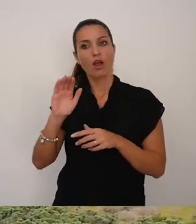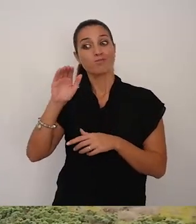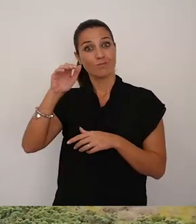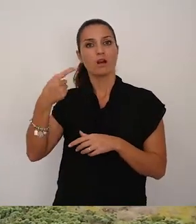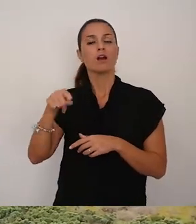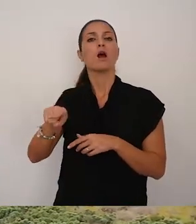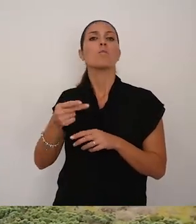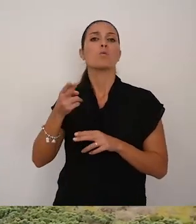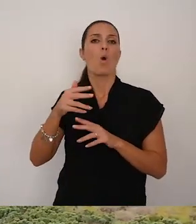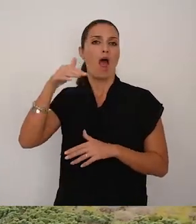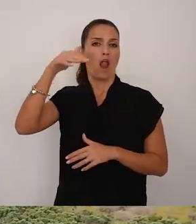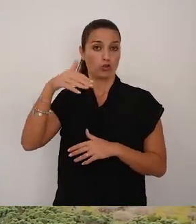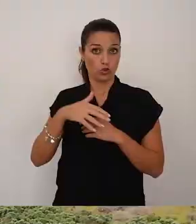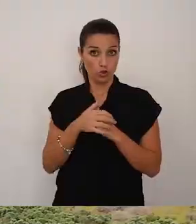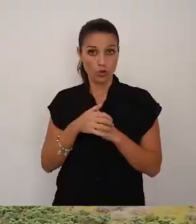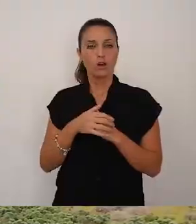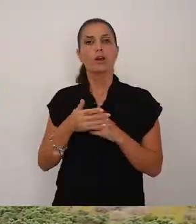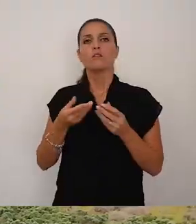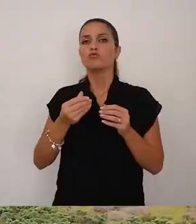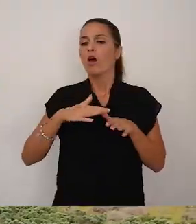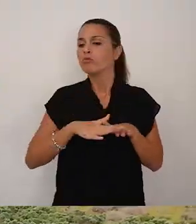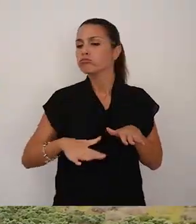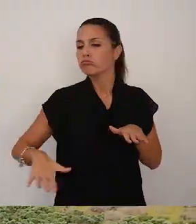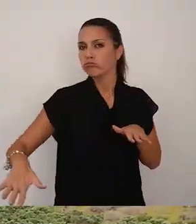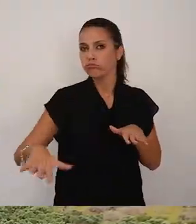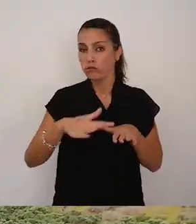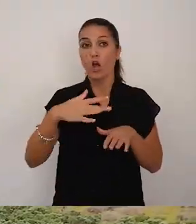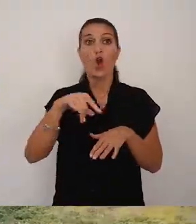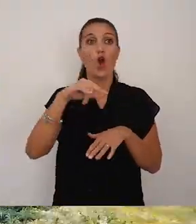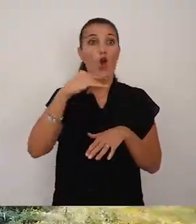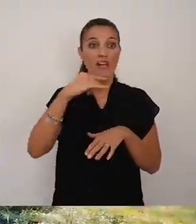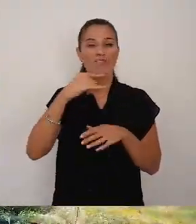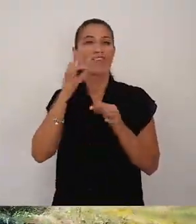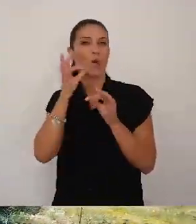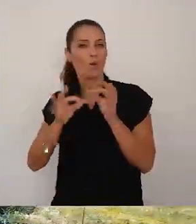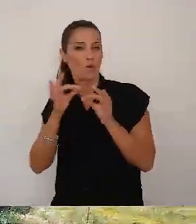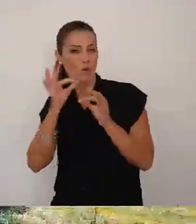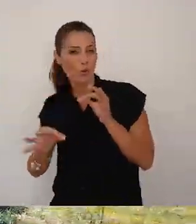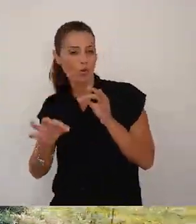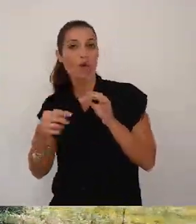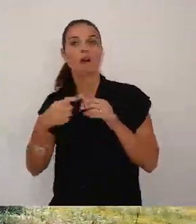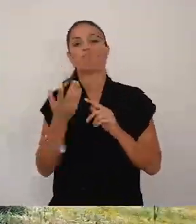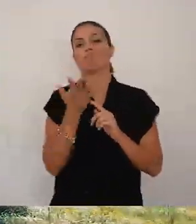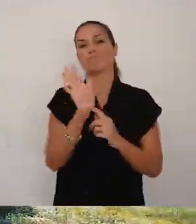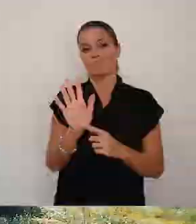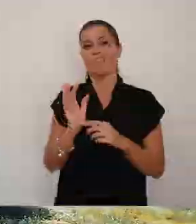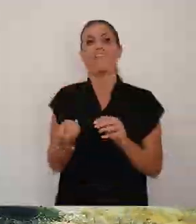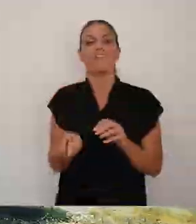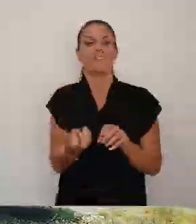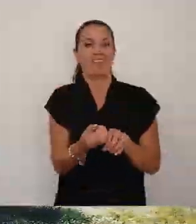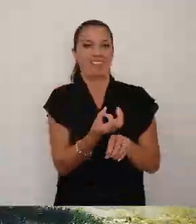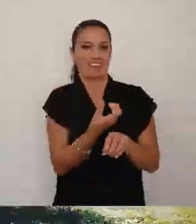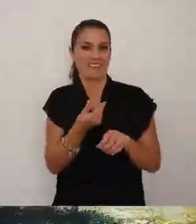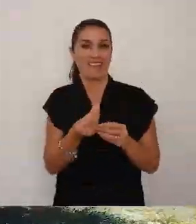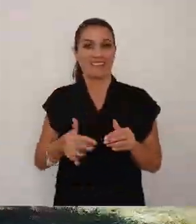Intorno all'abitato si sviluppano i vasti fondi coltivati a vite e a olive, testimonianza della fertilità di questa terra e della